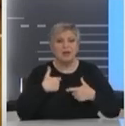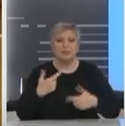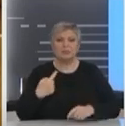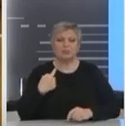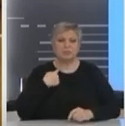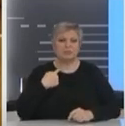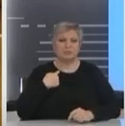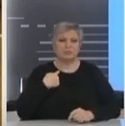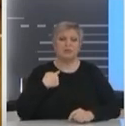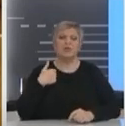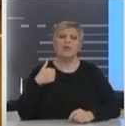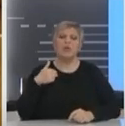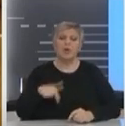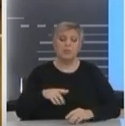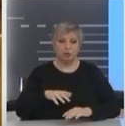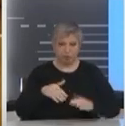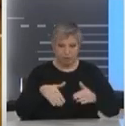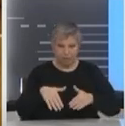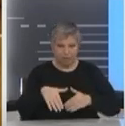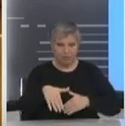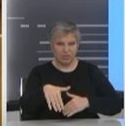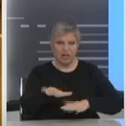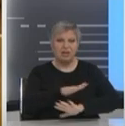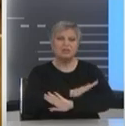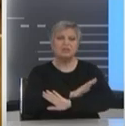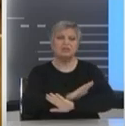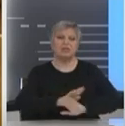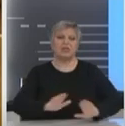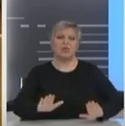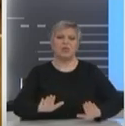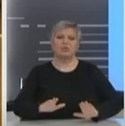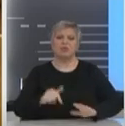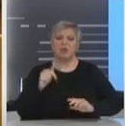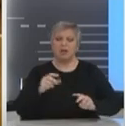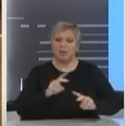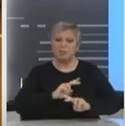η ανομία πλέον τελειώνει στο ραδιοτηλεοπτικό τοπίο.